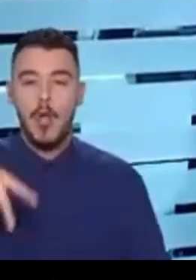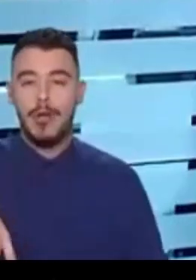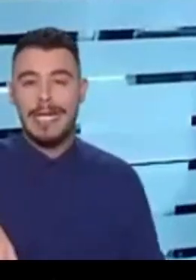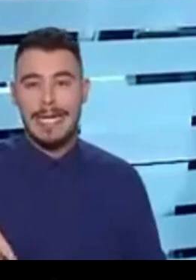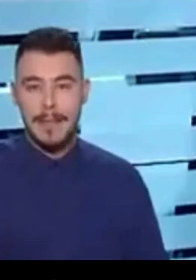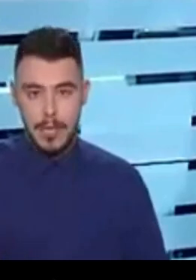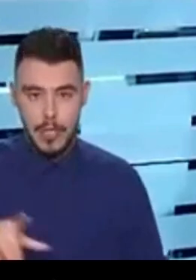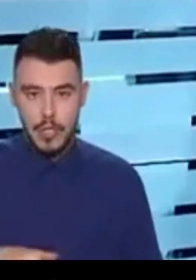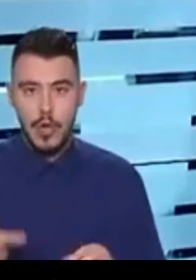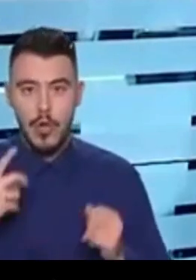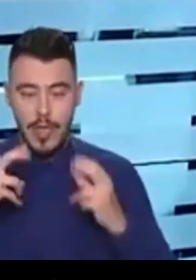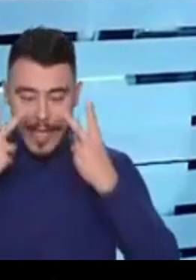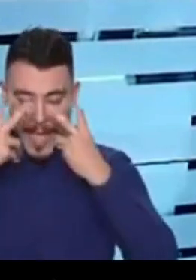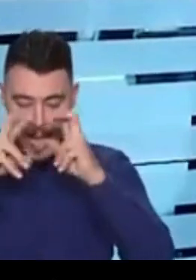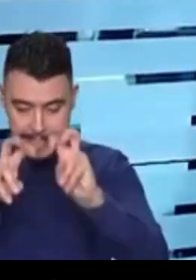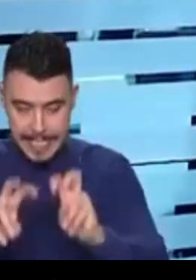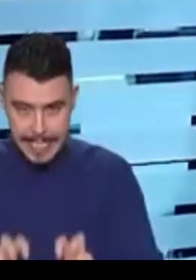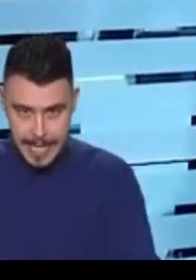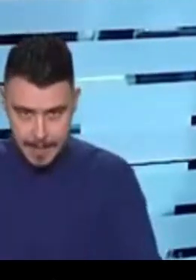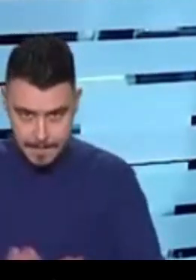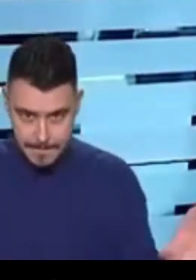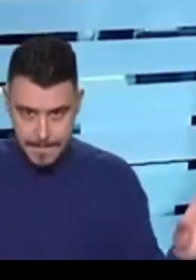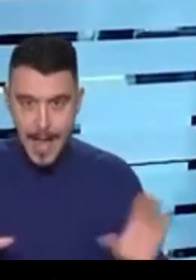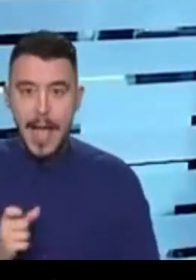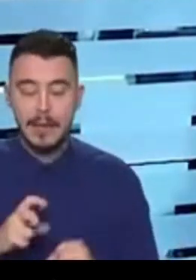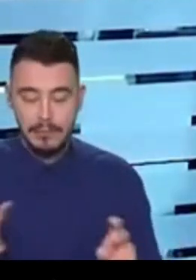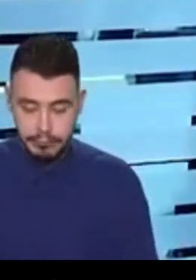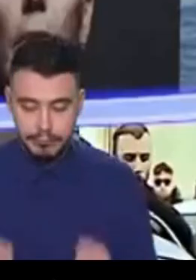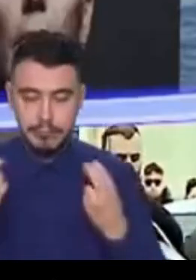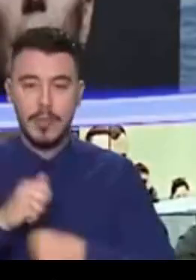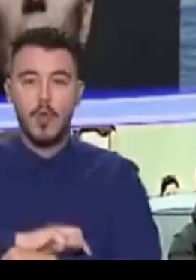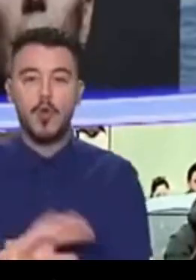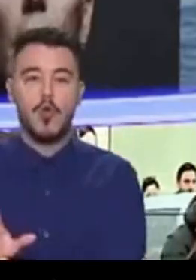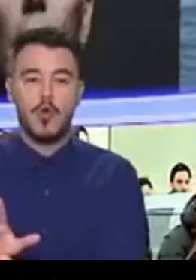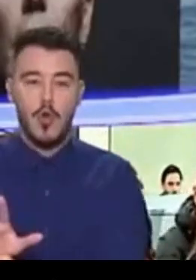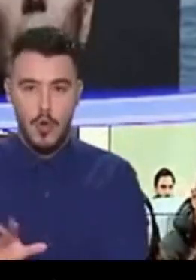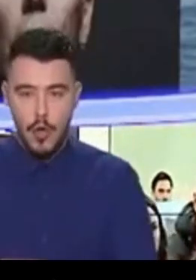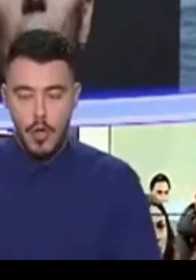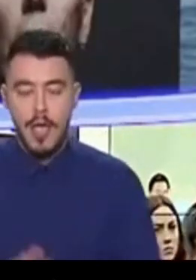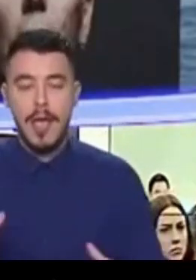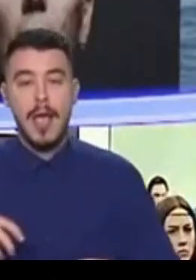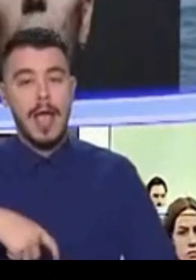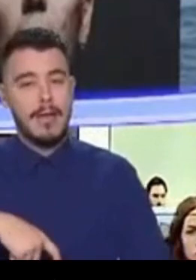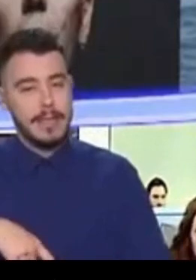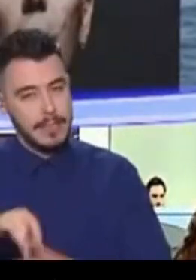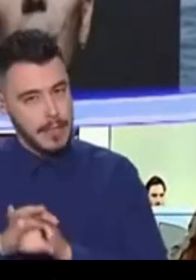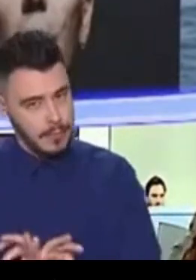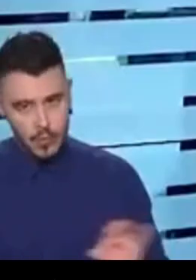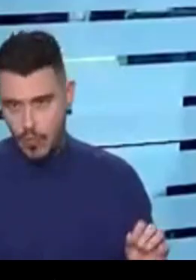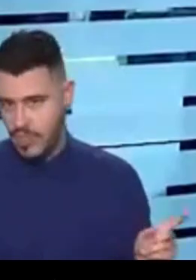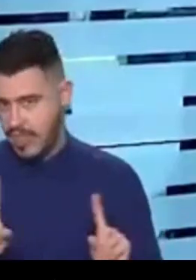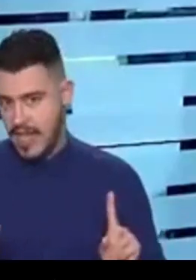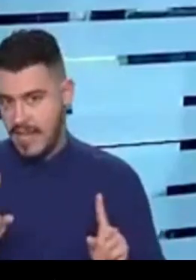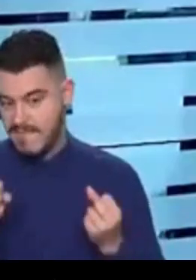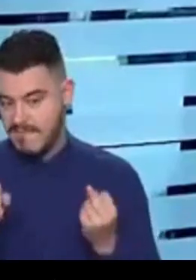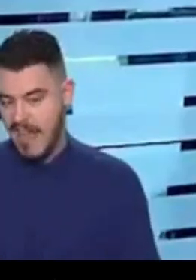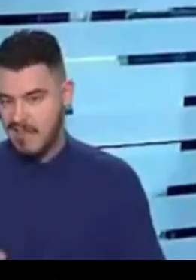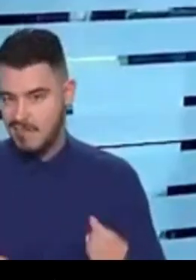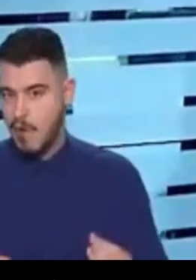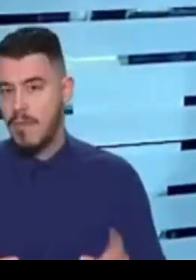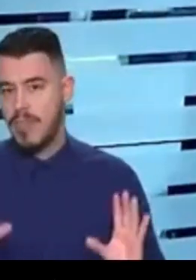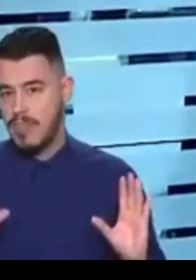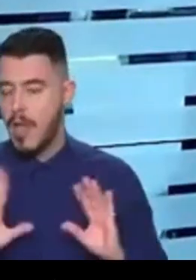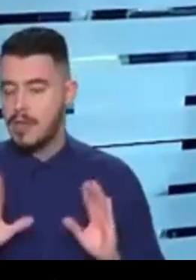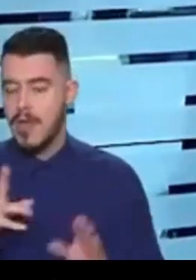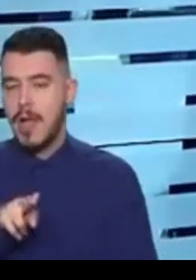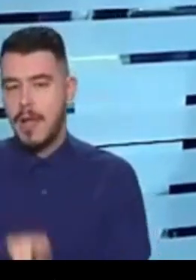έχει κορονοϊό. Νοσηλεύεται αυτή τη στιγμή στο νοσοκομείο, ευτυχώς όμως η κατάστασή της δεν κρίνεται βαριά. Και από την άλλη μεριά καταλαβαίνουμε